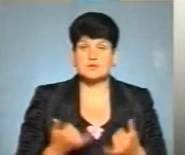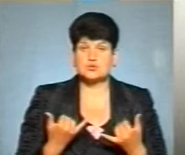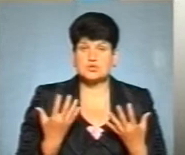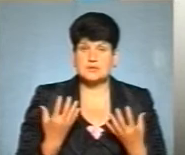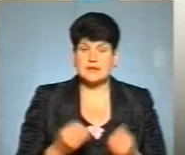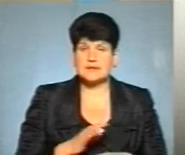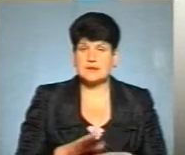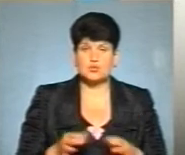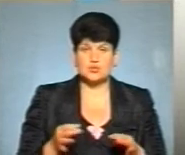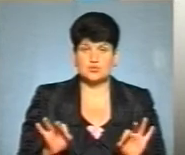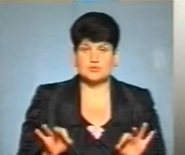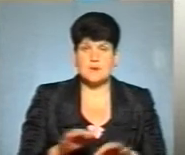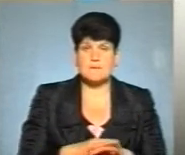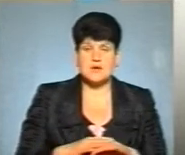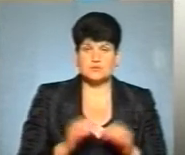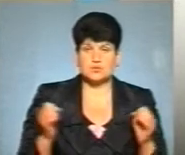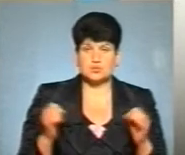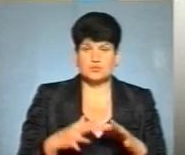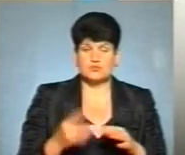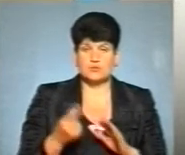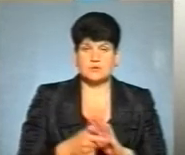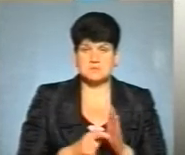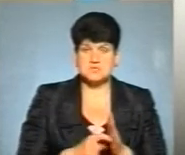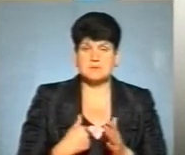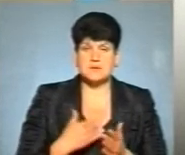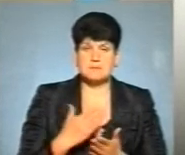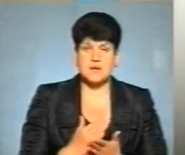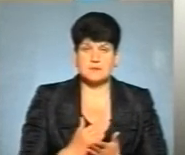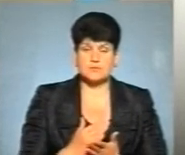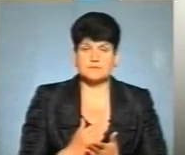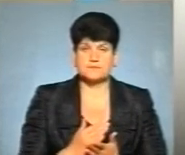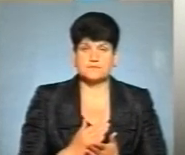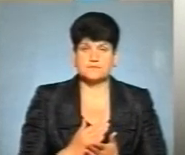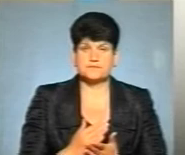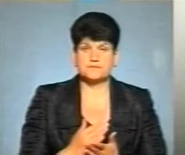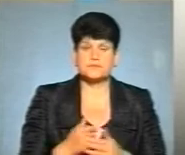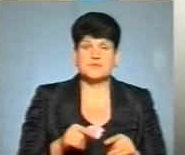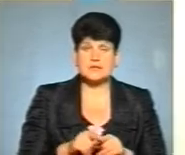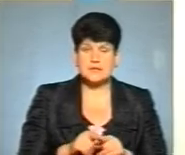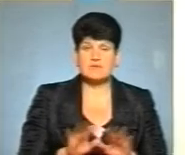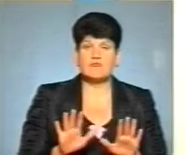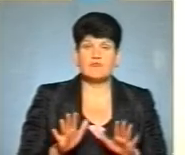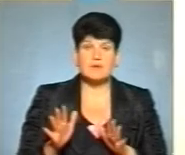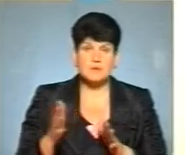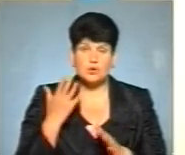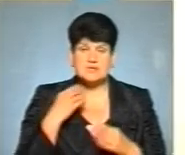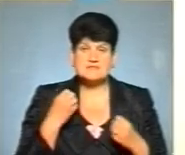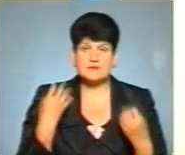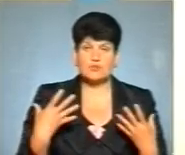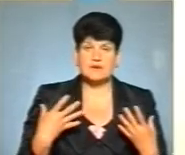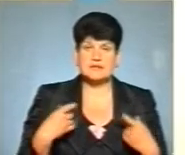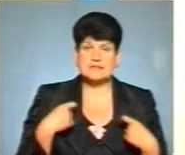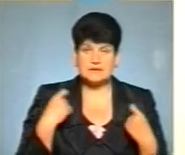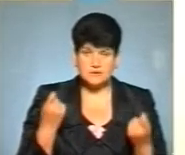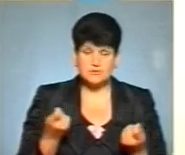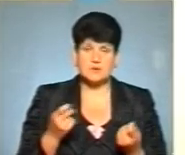день не було дозволено масового скупчення людей в одному з приміщень. Ми маємо такий гіркий випадок, коли святкували день народження. 50